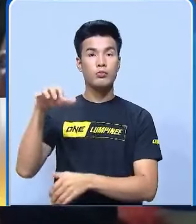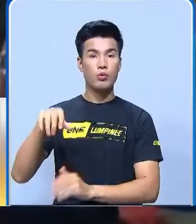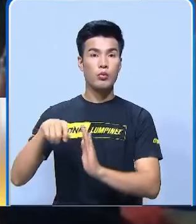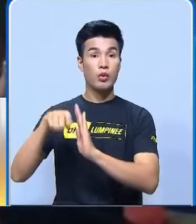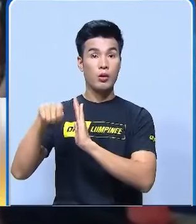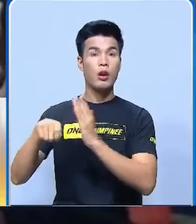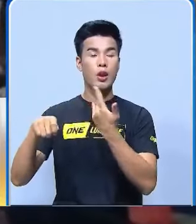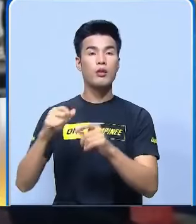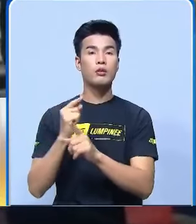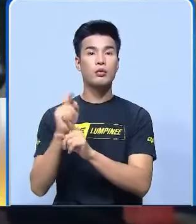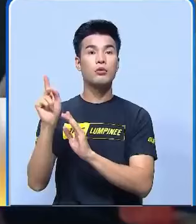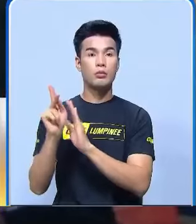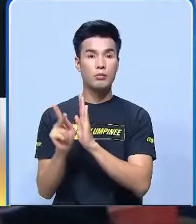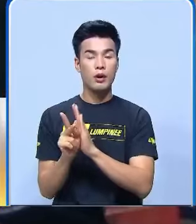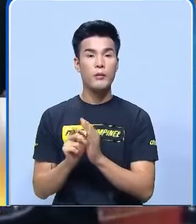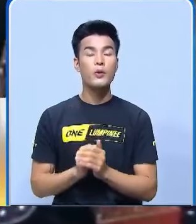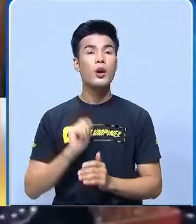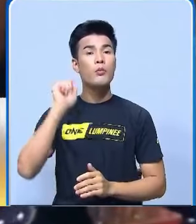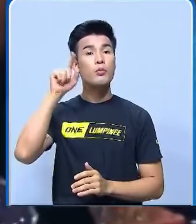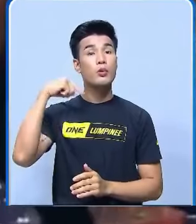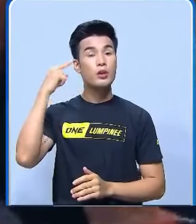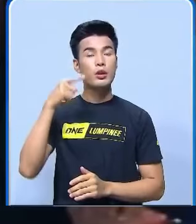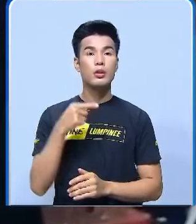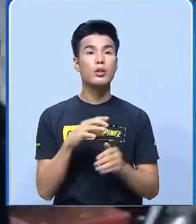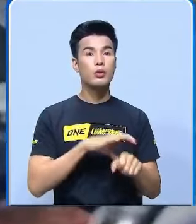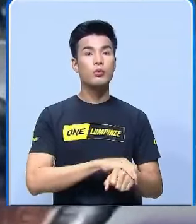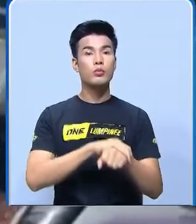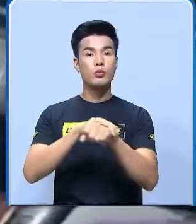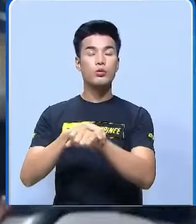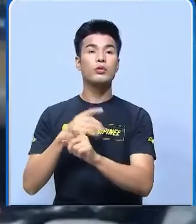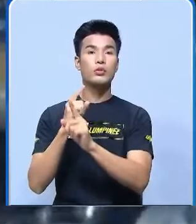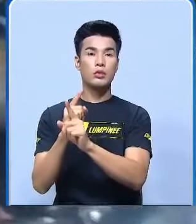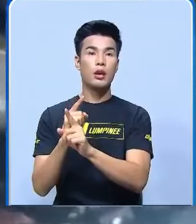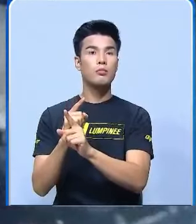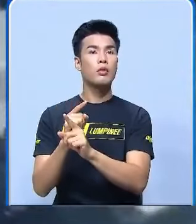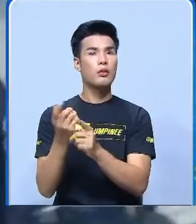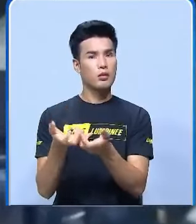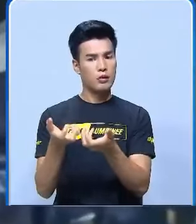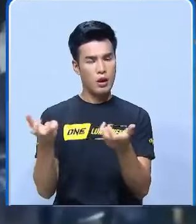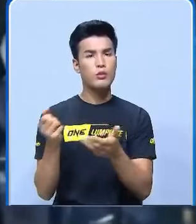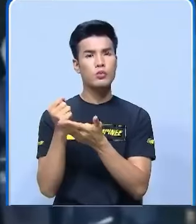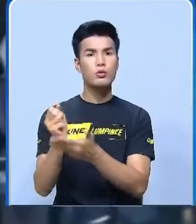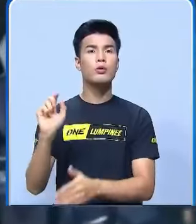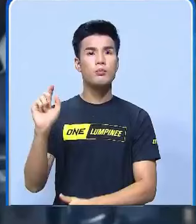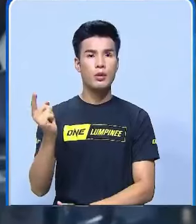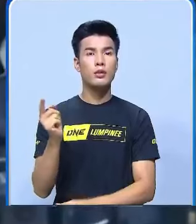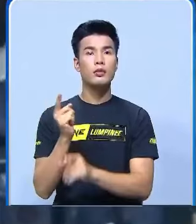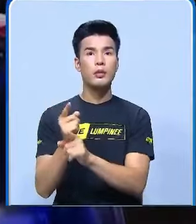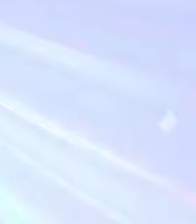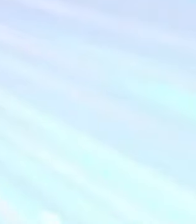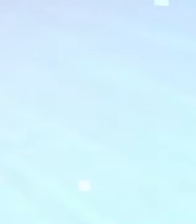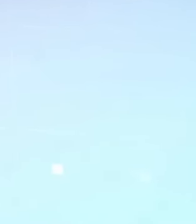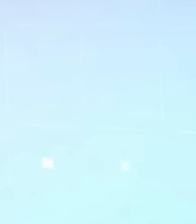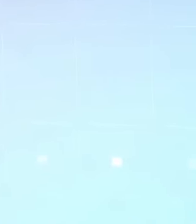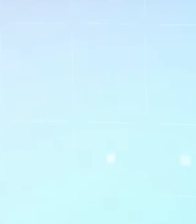ดำเนินการตามกฎหมายส่วนเยาวชนหญิงได้ส่งไปเข้าสู่กระบวนการคัดแยกหรือช่วยเหลือกันตามขั้นตอนกันต่อไปนะคะ